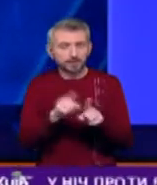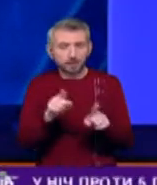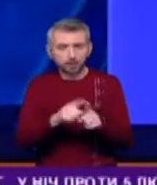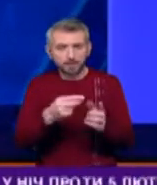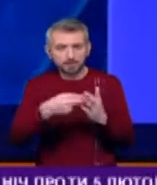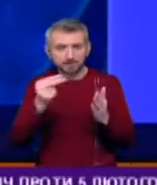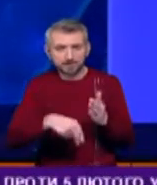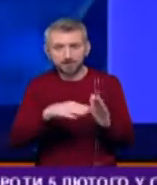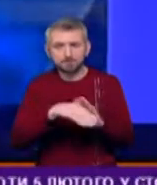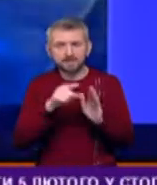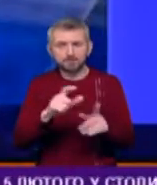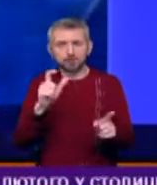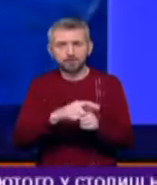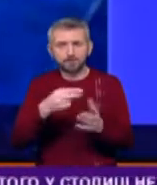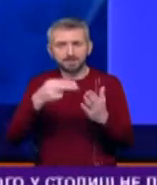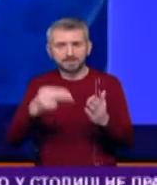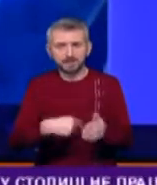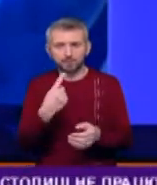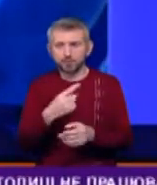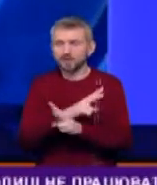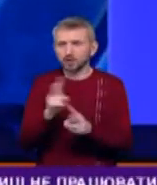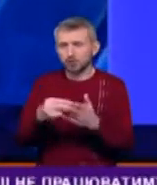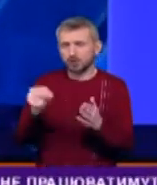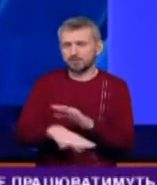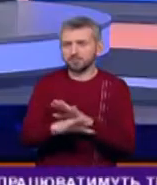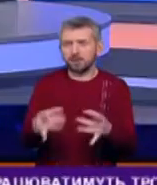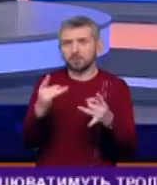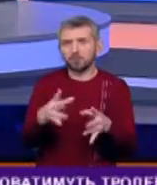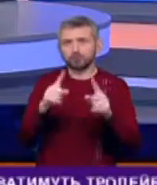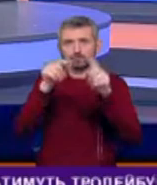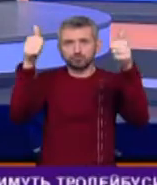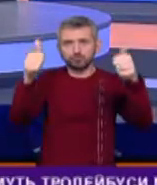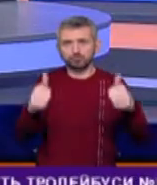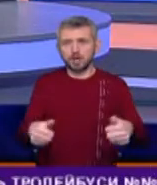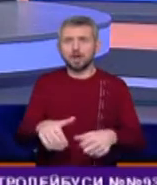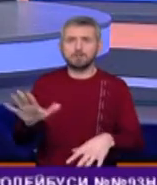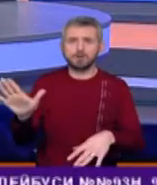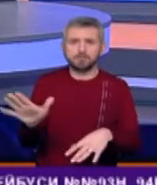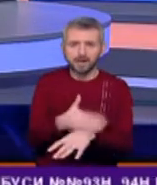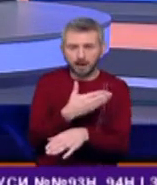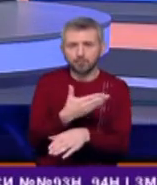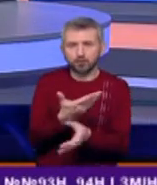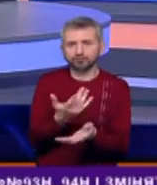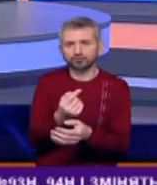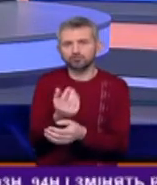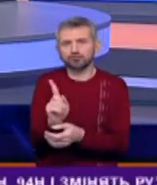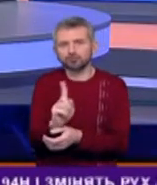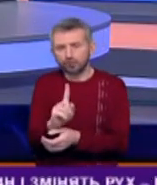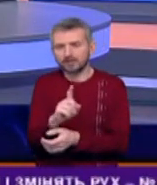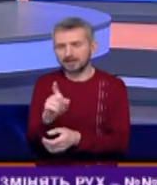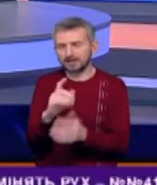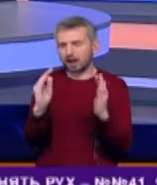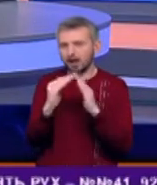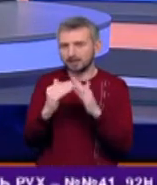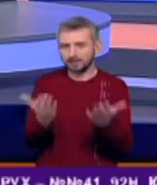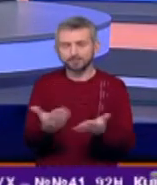підписав, під цими словами підписався ніхто один... Ніхто не підписався. От просто висить собі, приберемо там тету з хати. І все. В